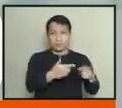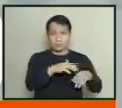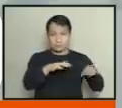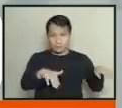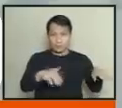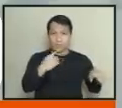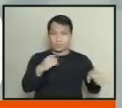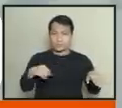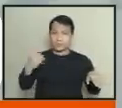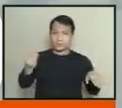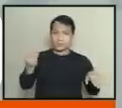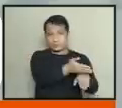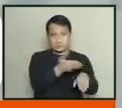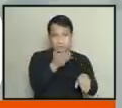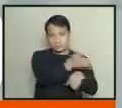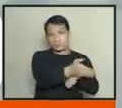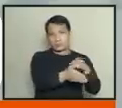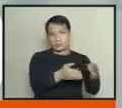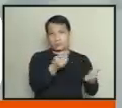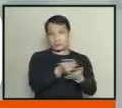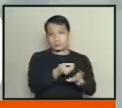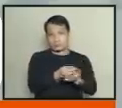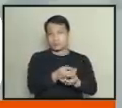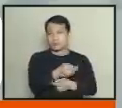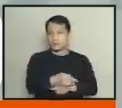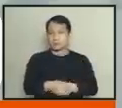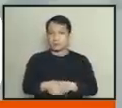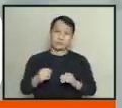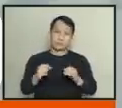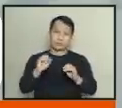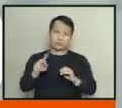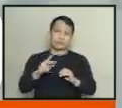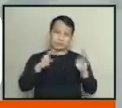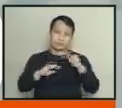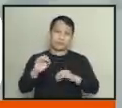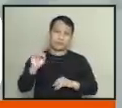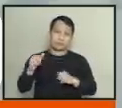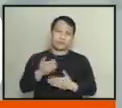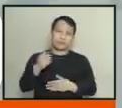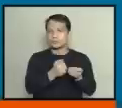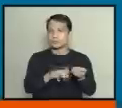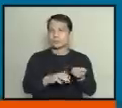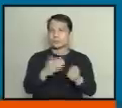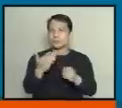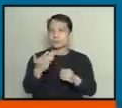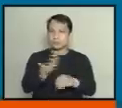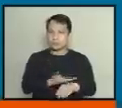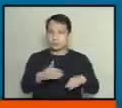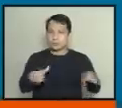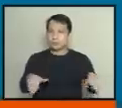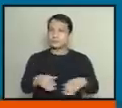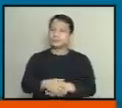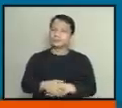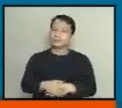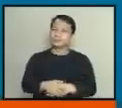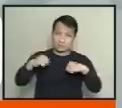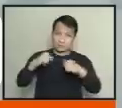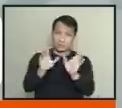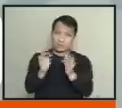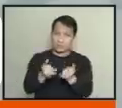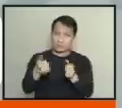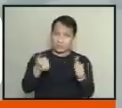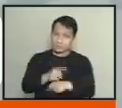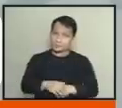po ipinapadala yung pera. O sige, sa ngayon po, sa kanya ko ipapadala. Okay, good. Sige, sir. Kung ano po yung napagkasundo sa barangay na lang pong sundin